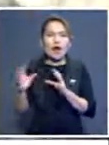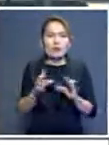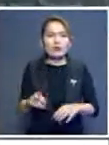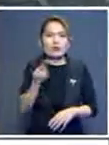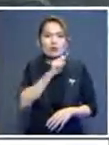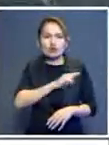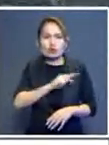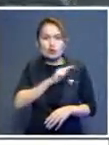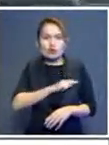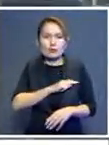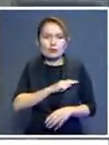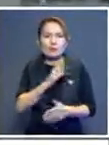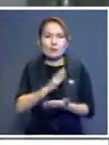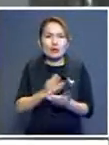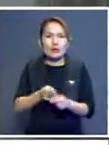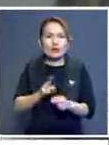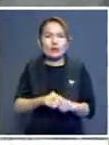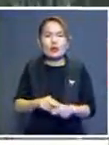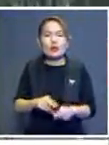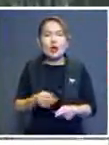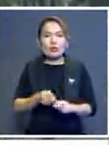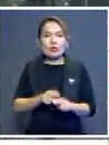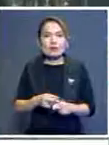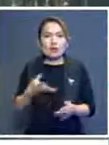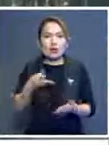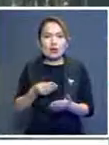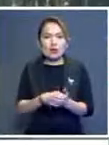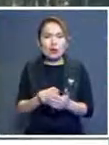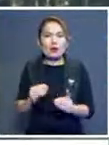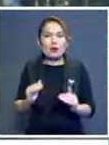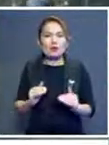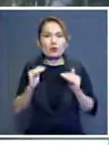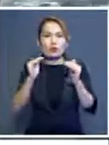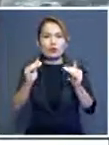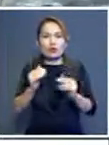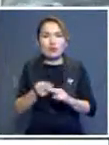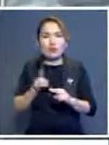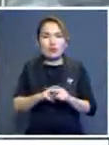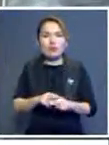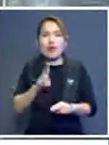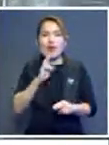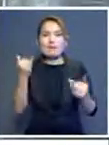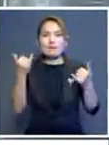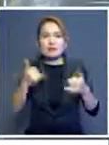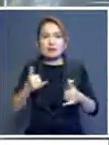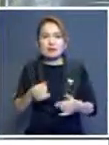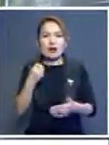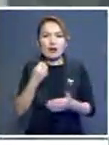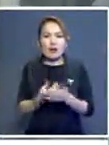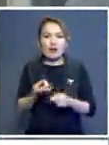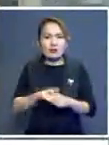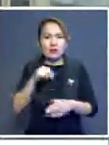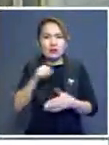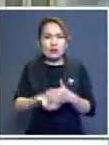тасымалымен айналысады. Жол ақысының қымбаттауына жанар жағармайдың және қосалқы бөлшектердің бағасының өсуі басты себеп болған. Шахар билігі бұл